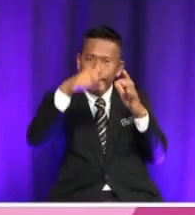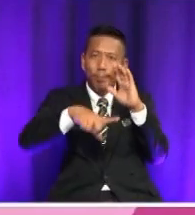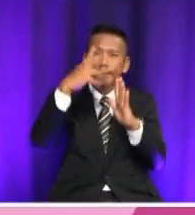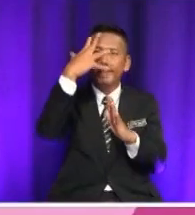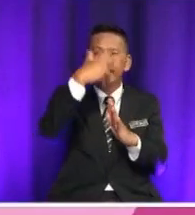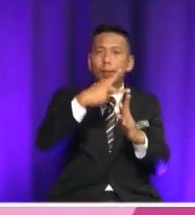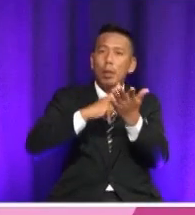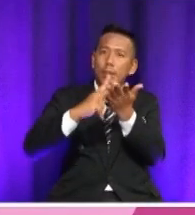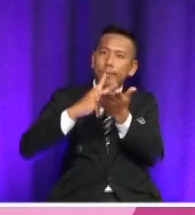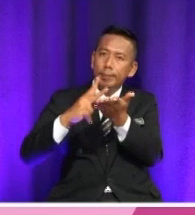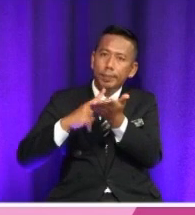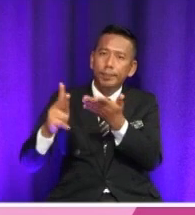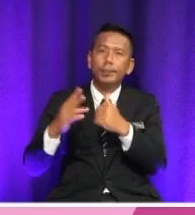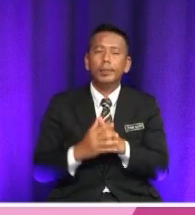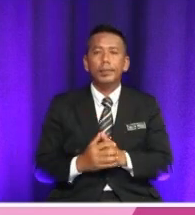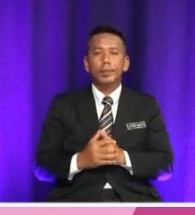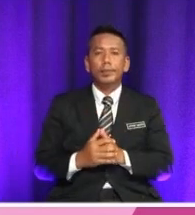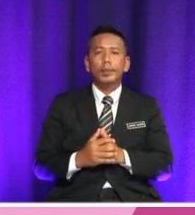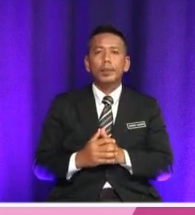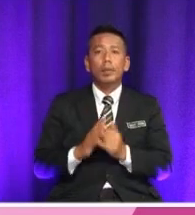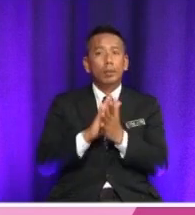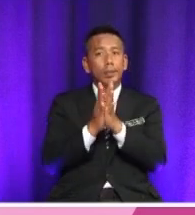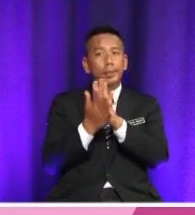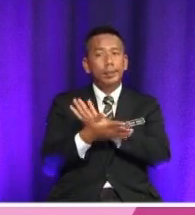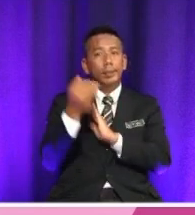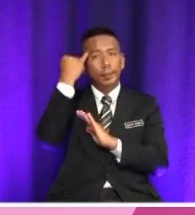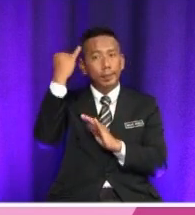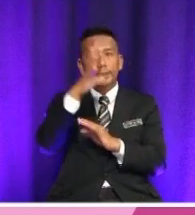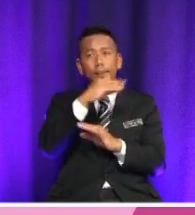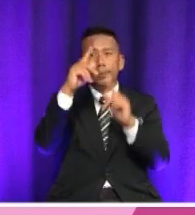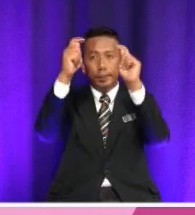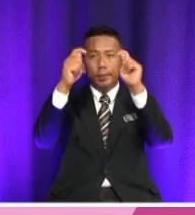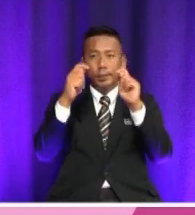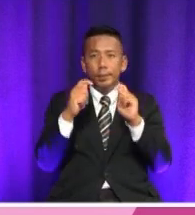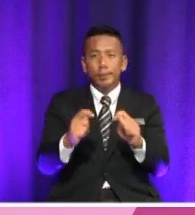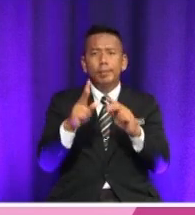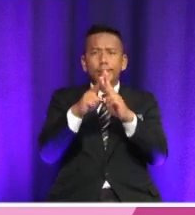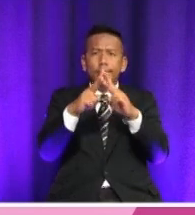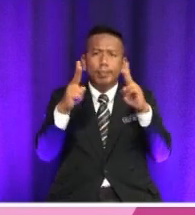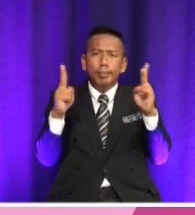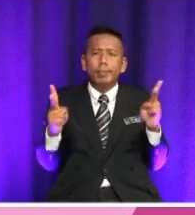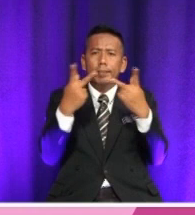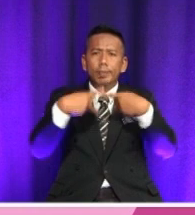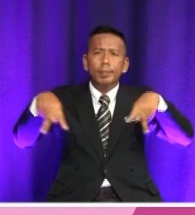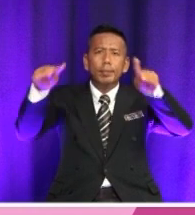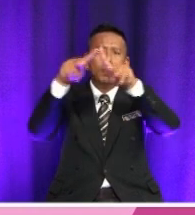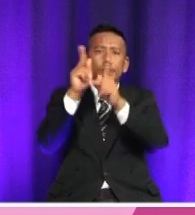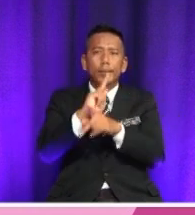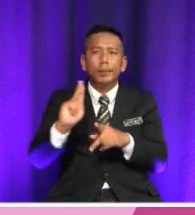Oke Jadi sebenarnya ID dan teknik pengasihan dapat lagi sangat memerlukan